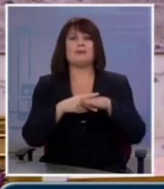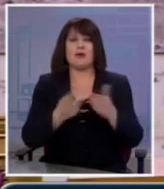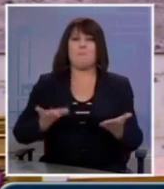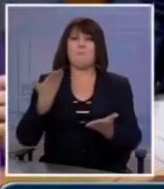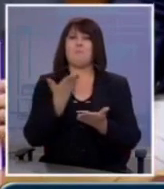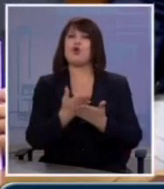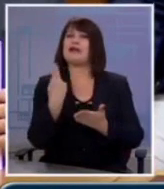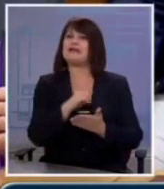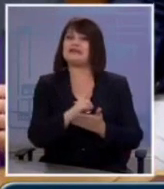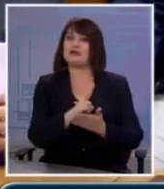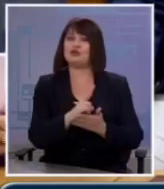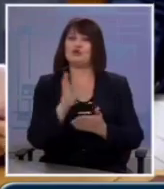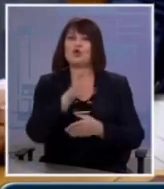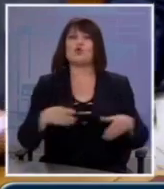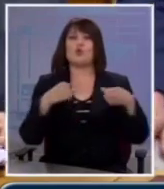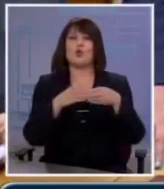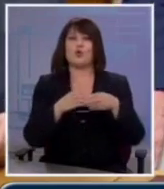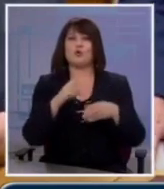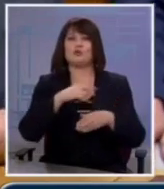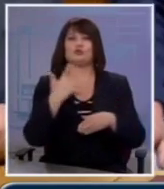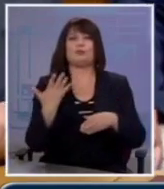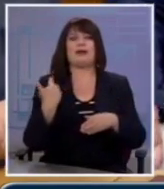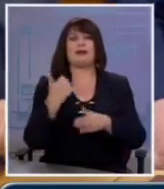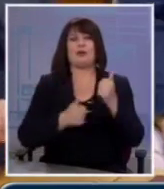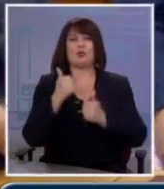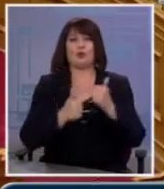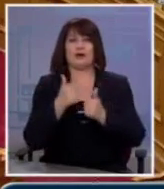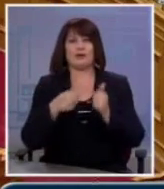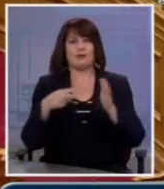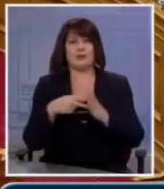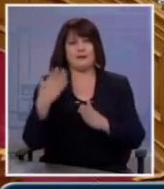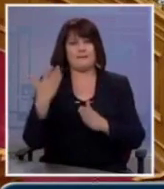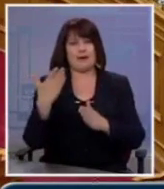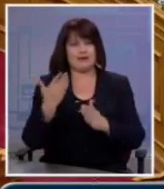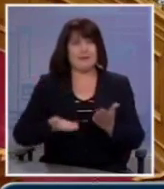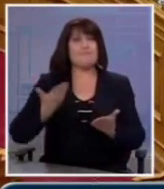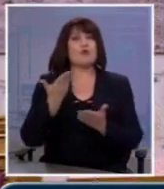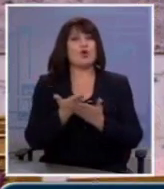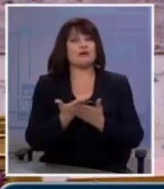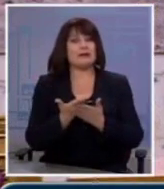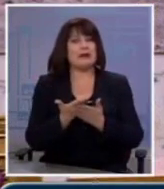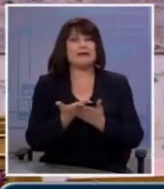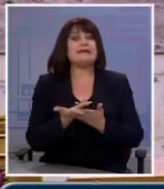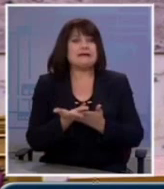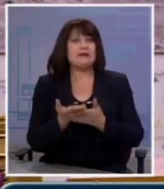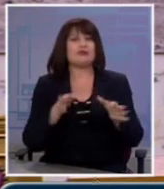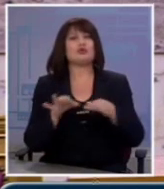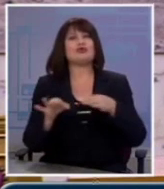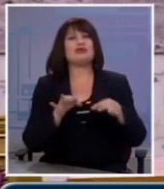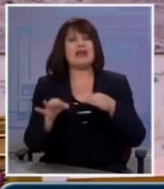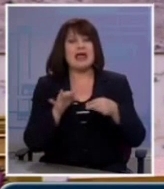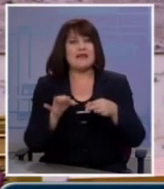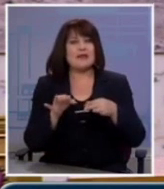Ταμείο στο Eurogroup της 25ης Ιουνίου 2015, σχέδιο το